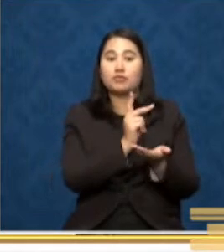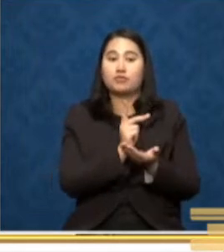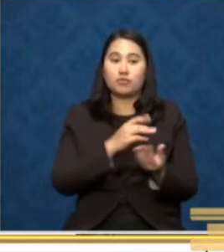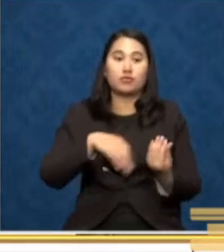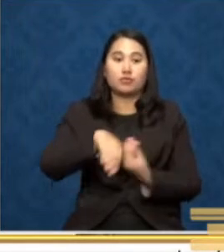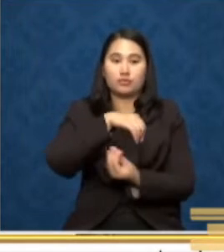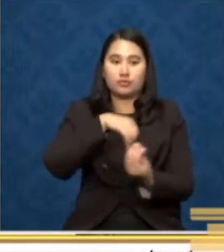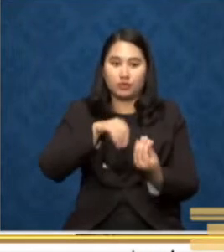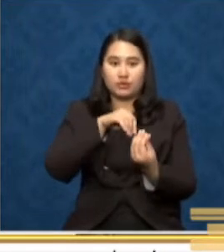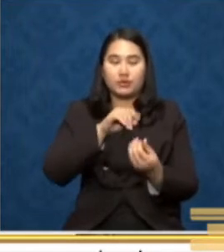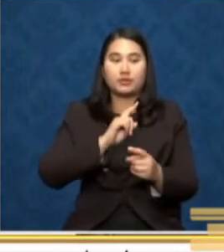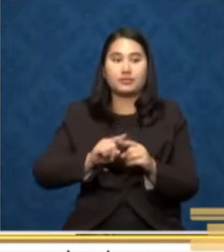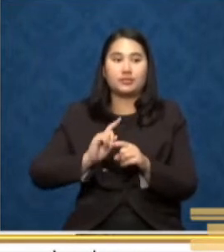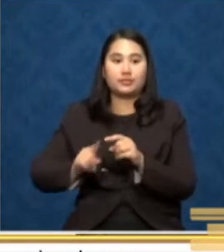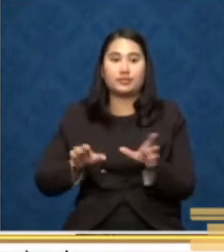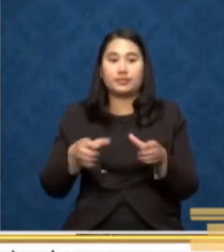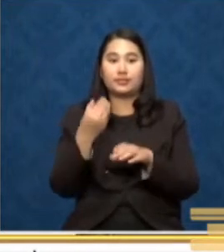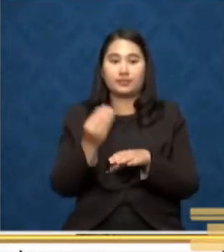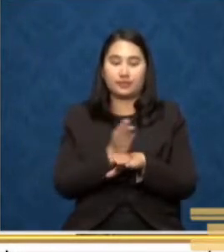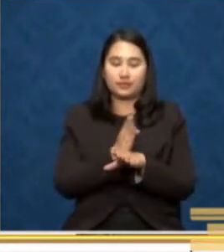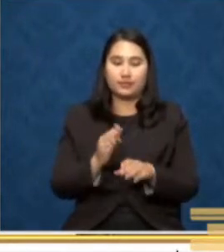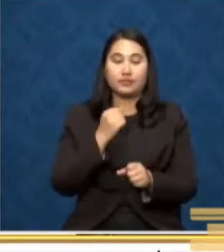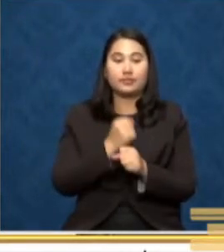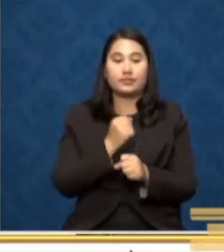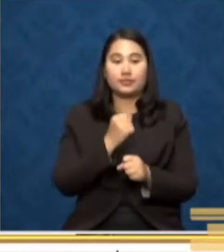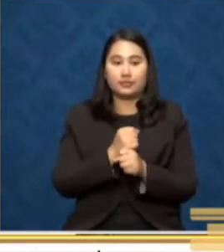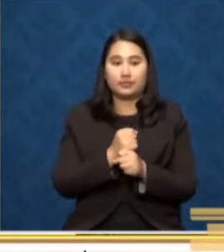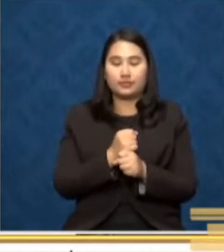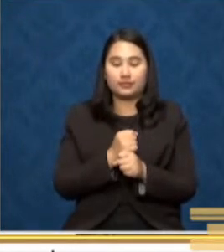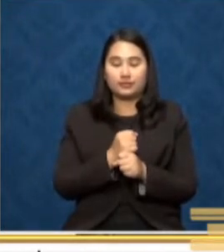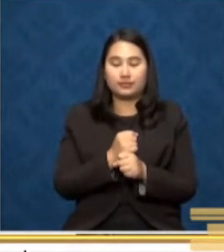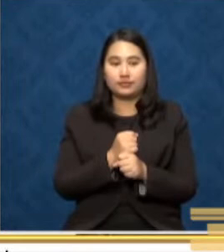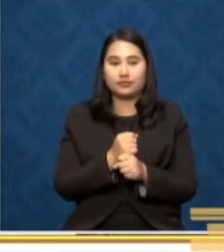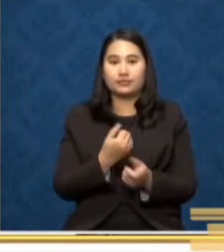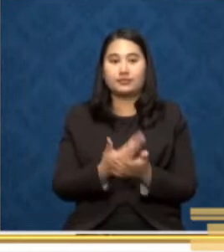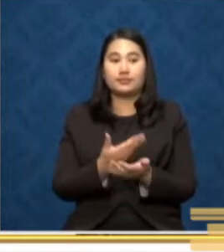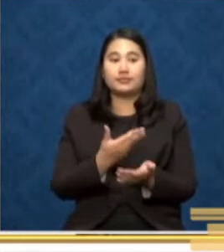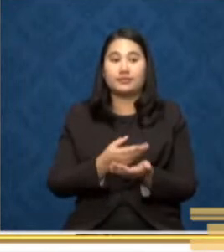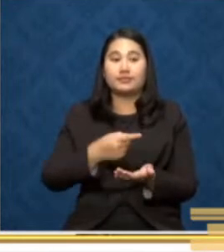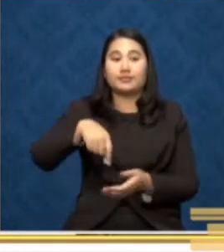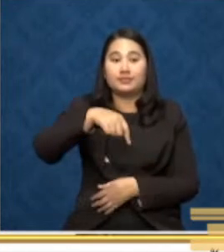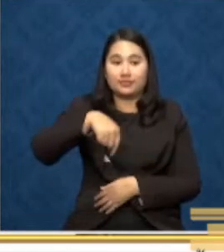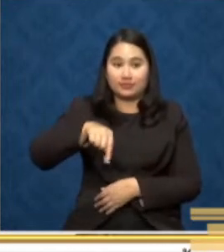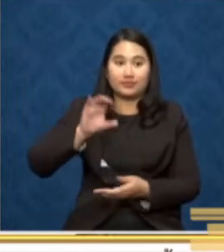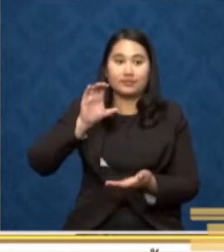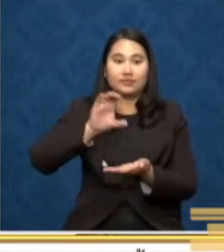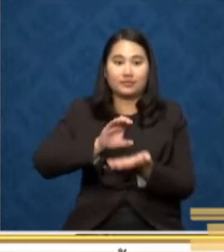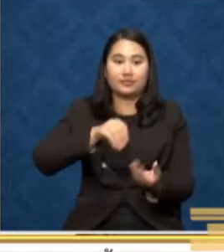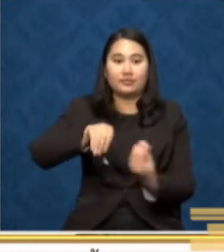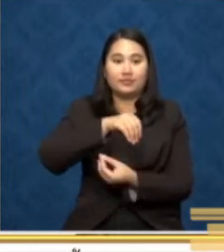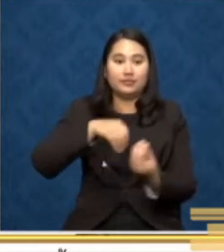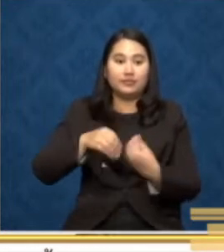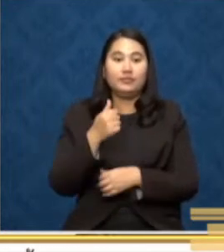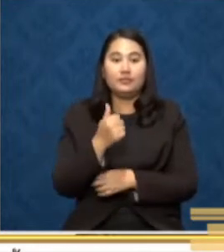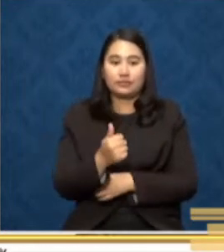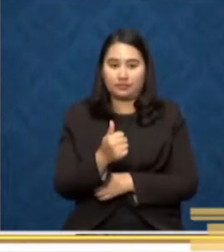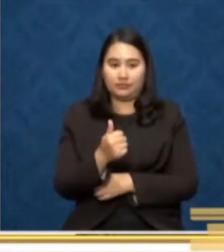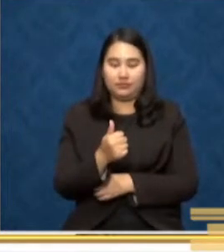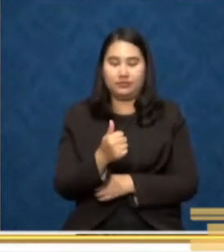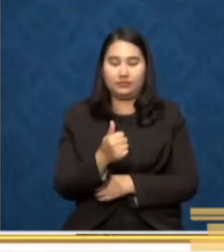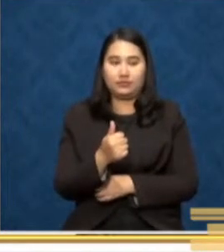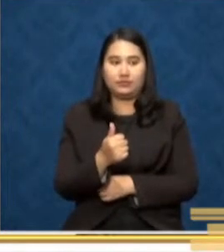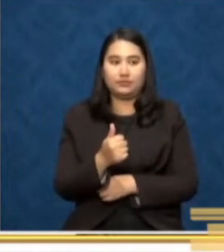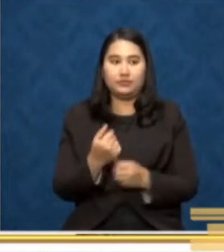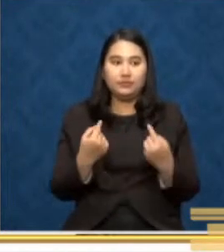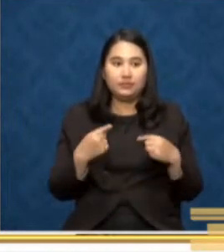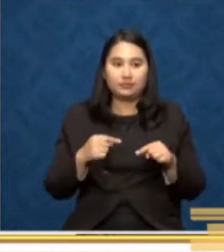ทำให้นักธุรกิจในพื้นที่เนี่ยสามารถนำเงินเหล่านี้มาลงทุนในพื้นที่ควบคู่กับรั